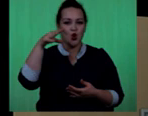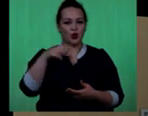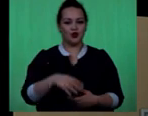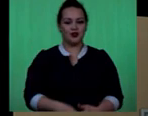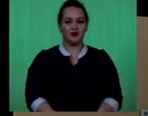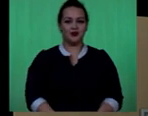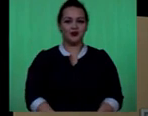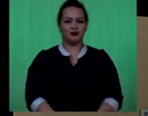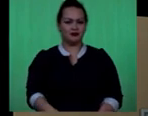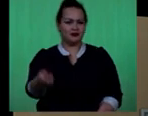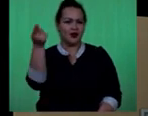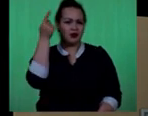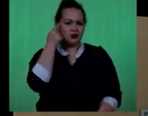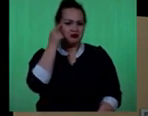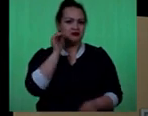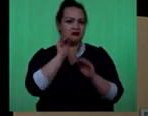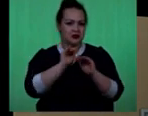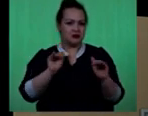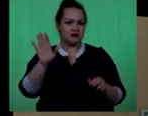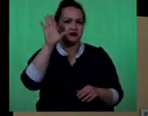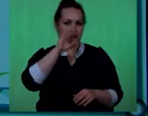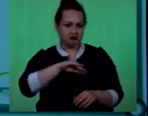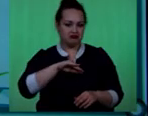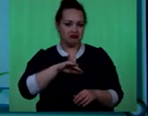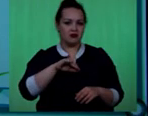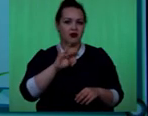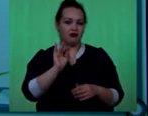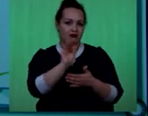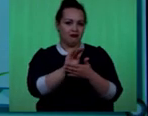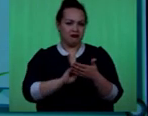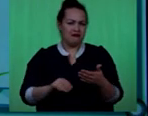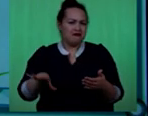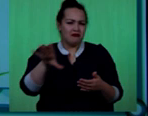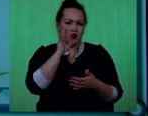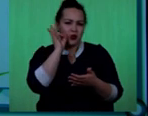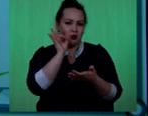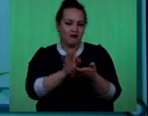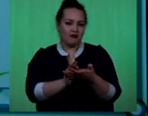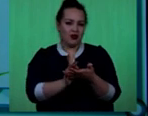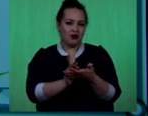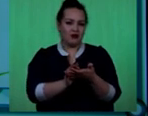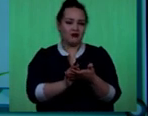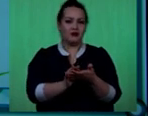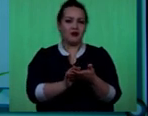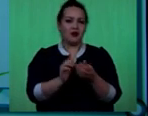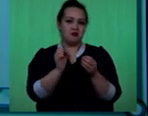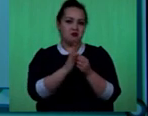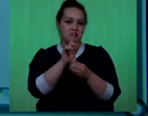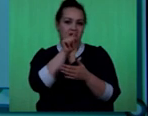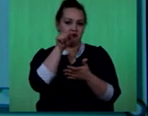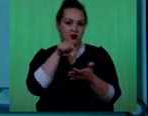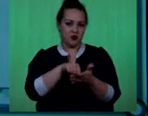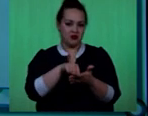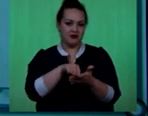я думаю ребята вы успели и записали все ответы на наши 15 вопросов